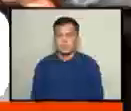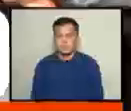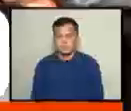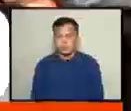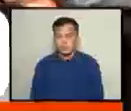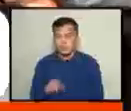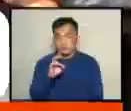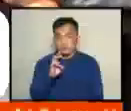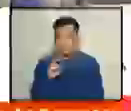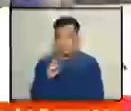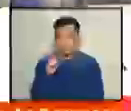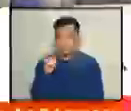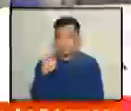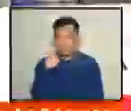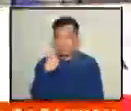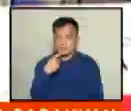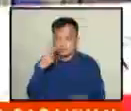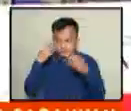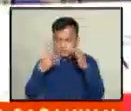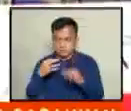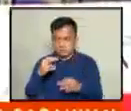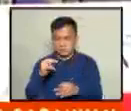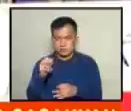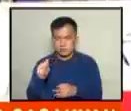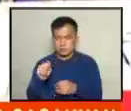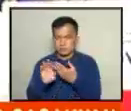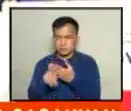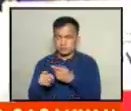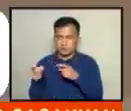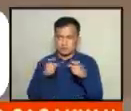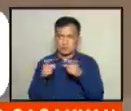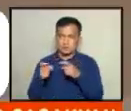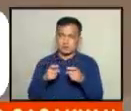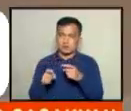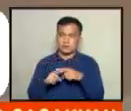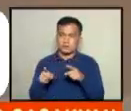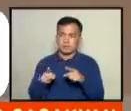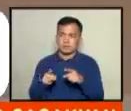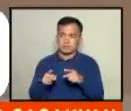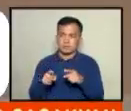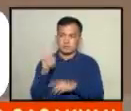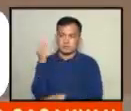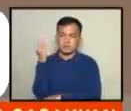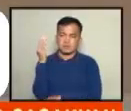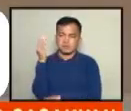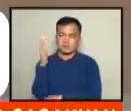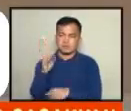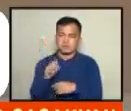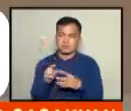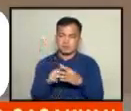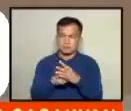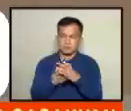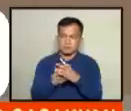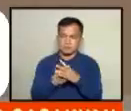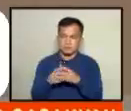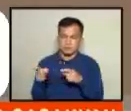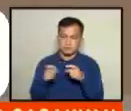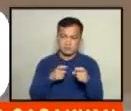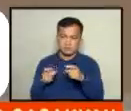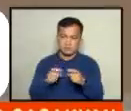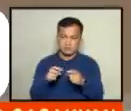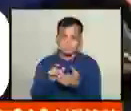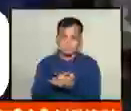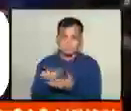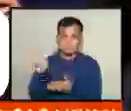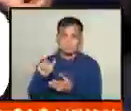alas 7:10 kanina, nagdesisyon ng MIA na magbalik operasyon. Pero bandang tanghali na makapagsimulang makapag-operate ang mga